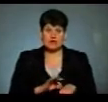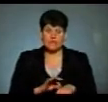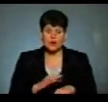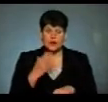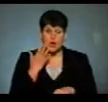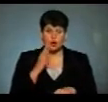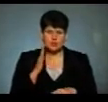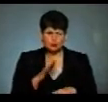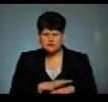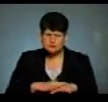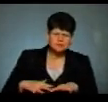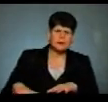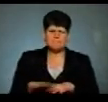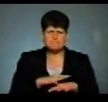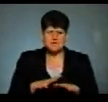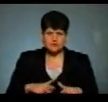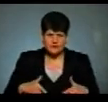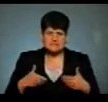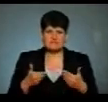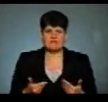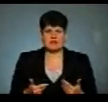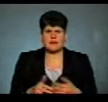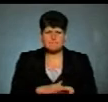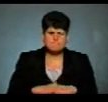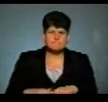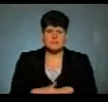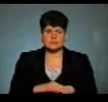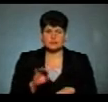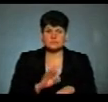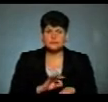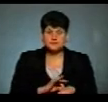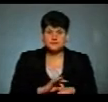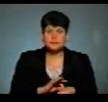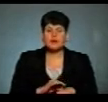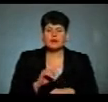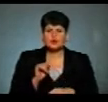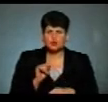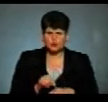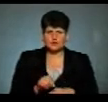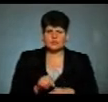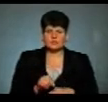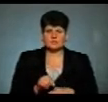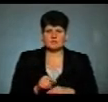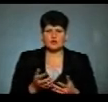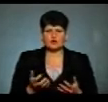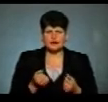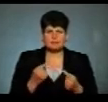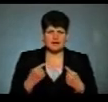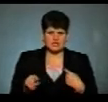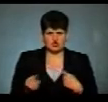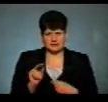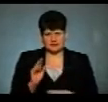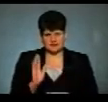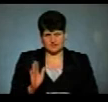буде масове звернення, масові захворювання, то ми, відповідно, я думаю, отримаємо і іншу